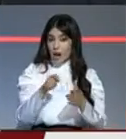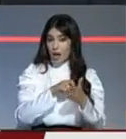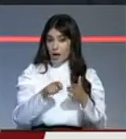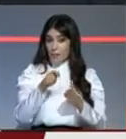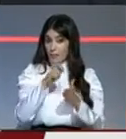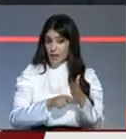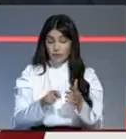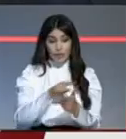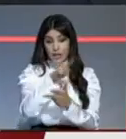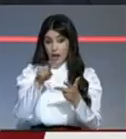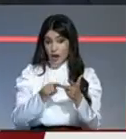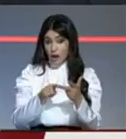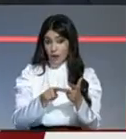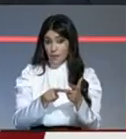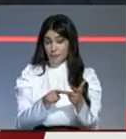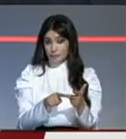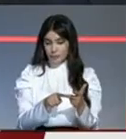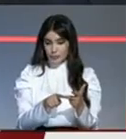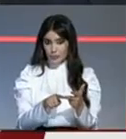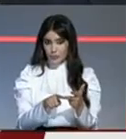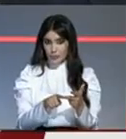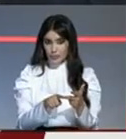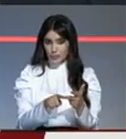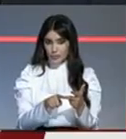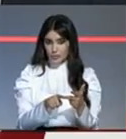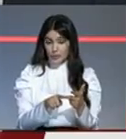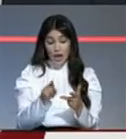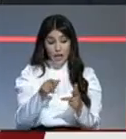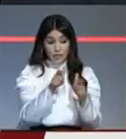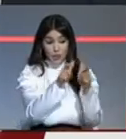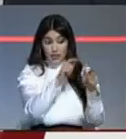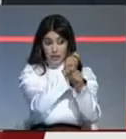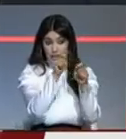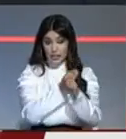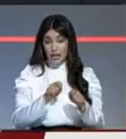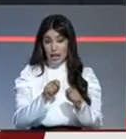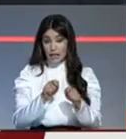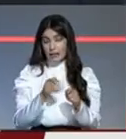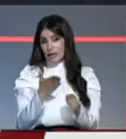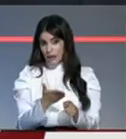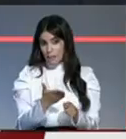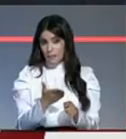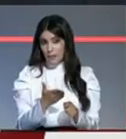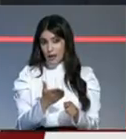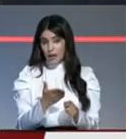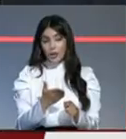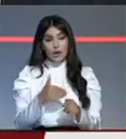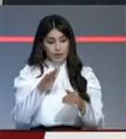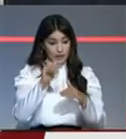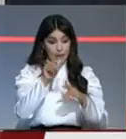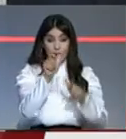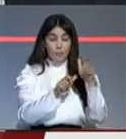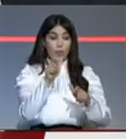اشترت اسمها تلتزم بين ظفرين انها تحافظ على مواطن